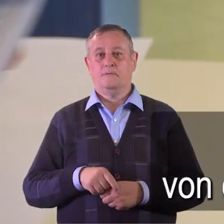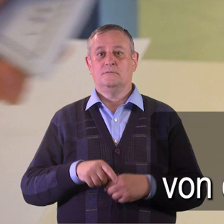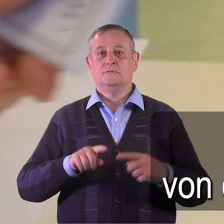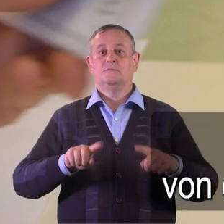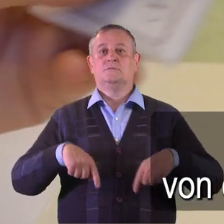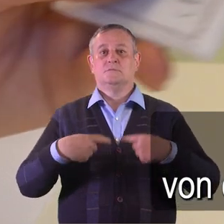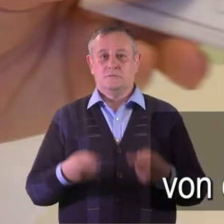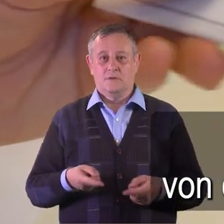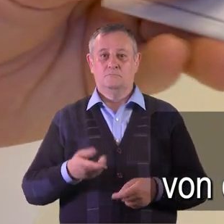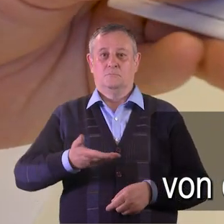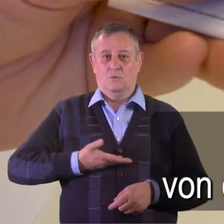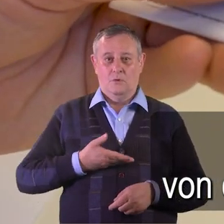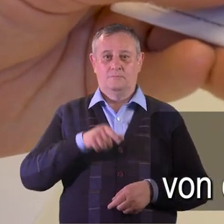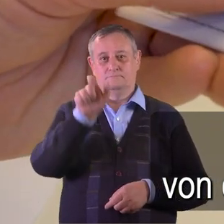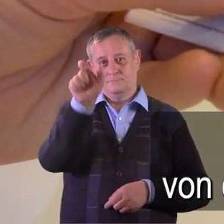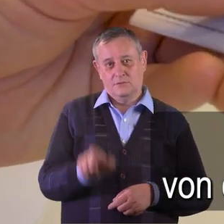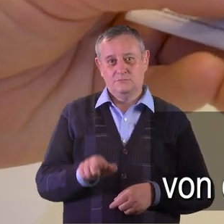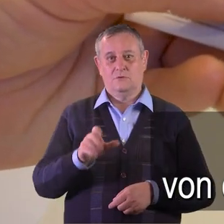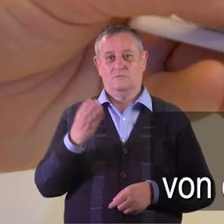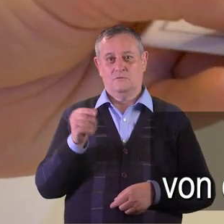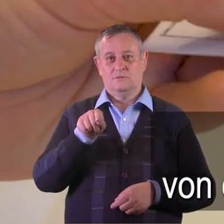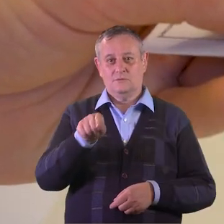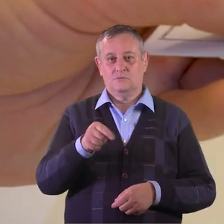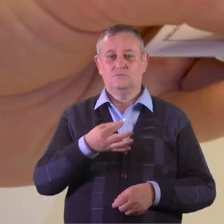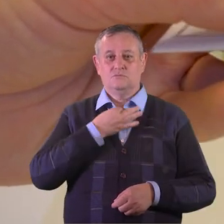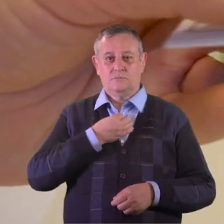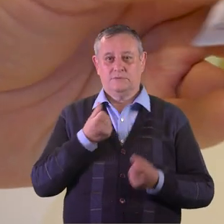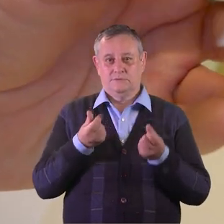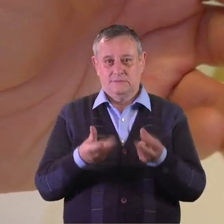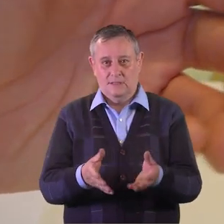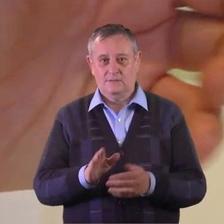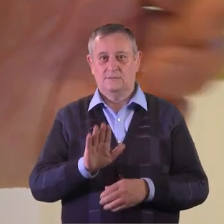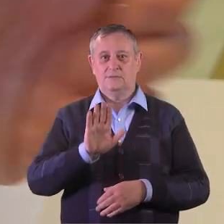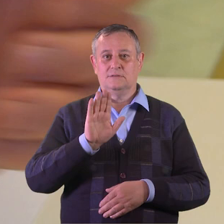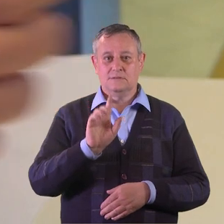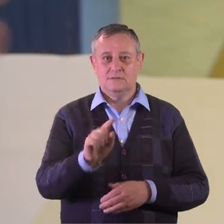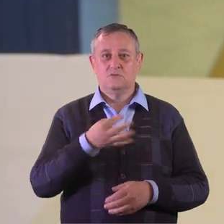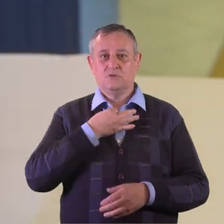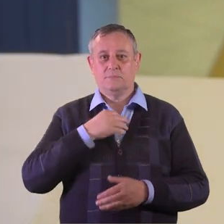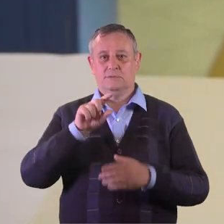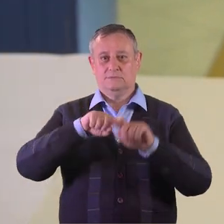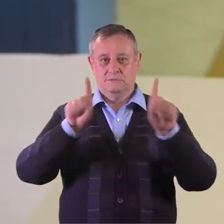dann bekommt Herr Müller von der stimmzählerin den Stimmzettel und einem Bleistift